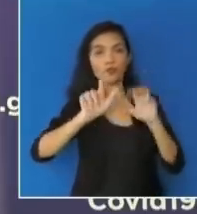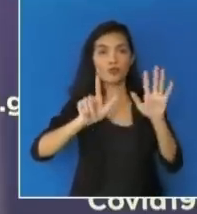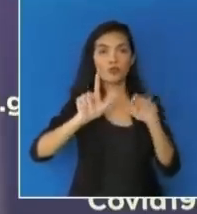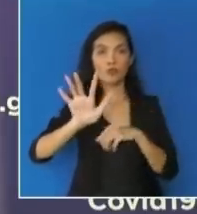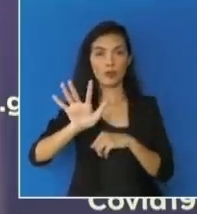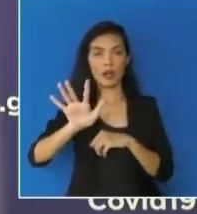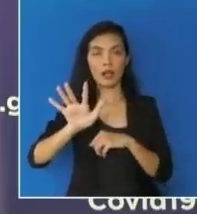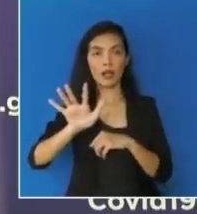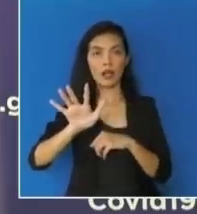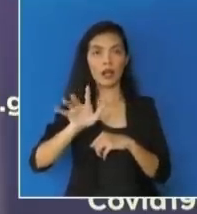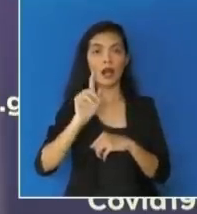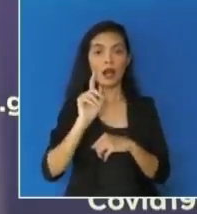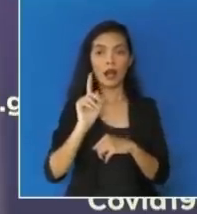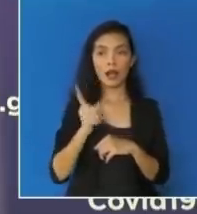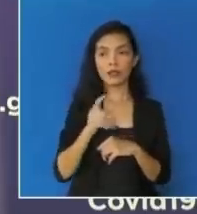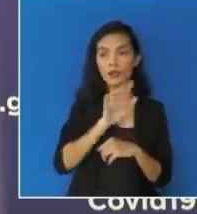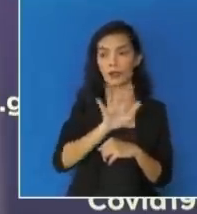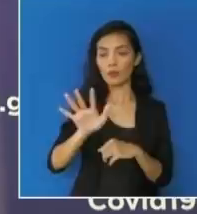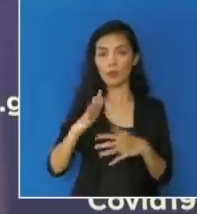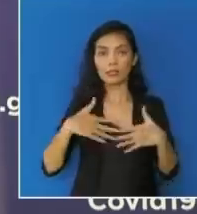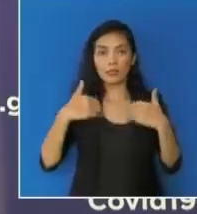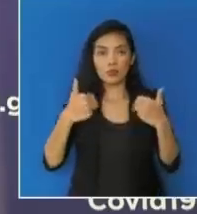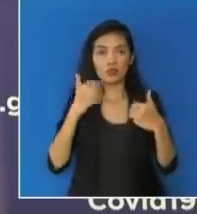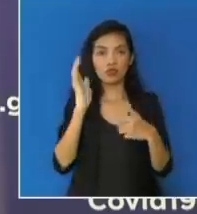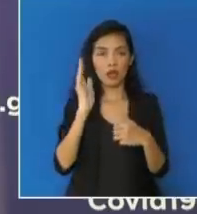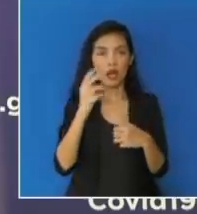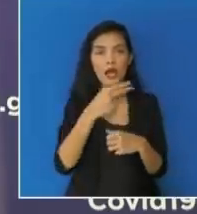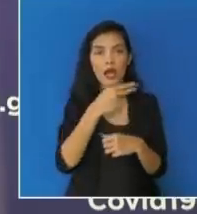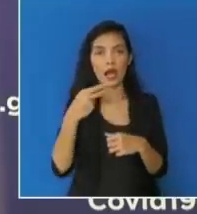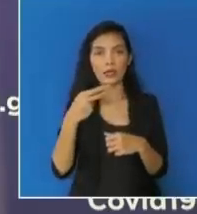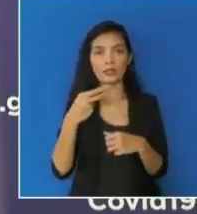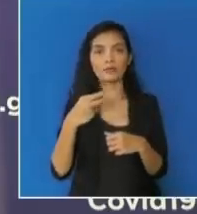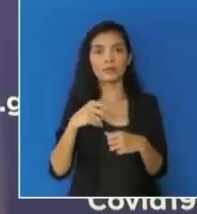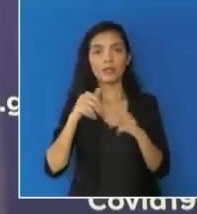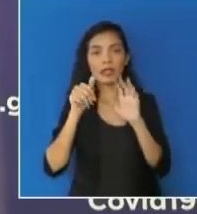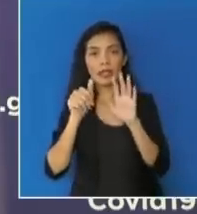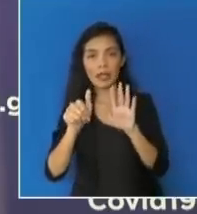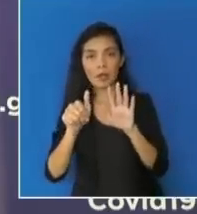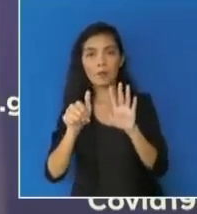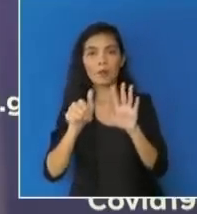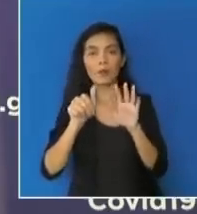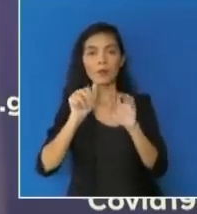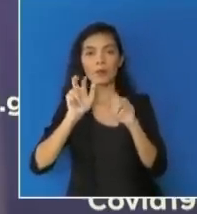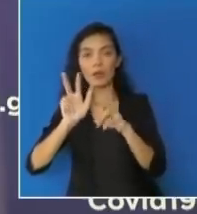6.575. Ada 55 pasien yang sembuh, sehingga total menjadi 686.